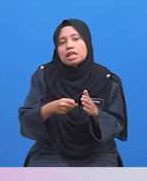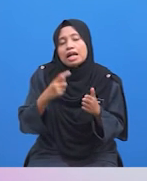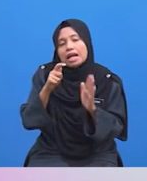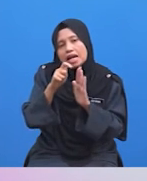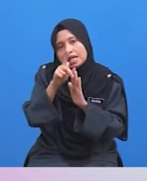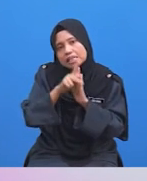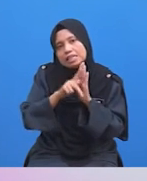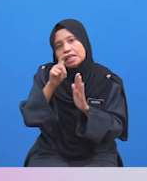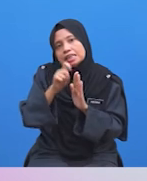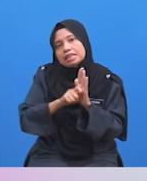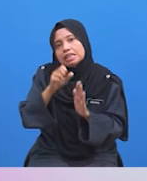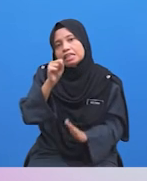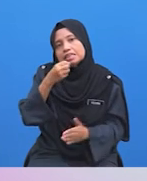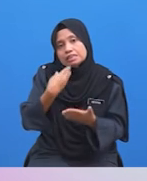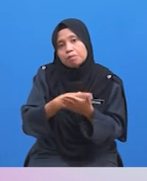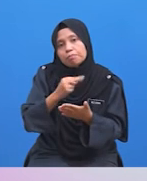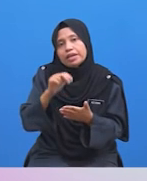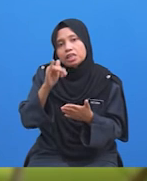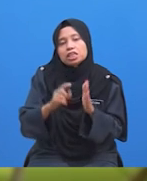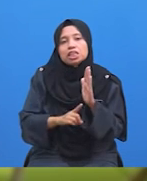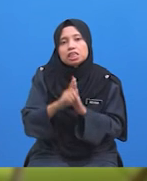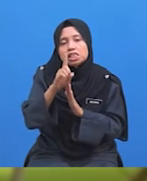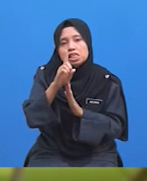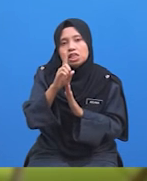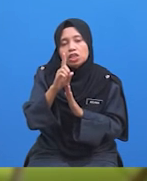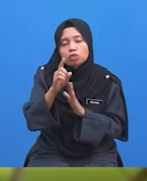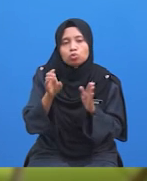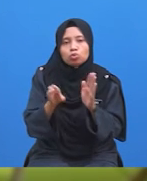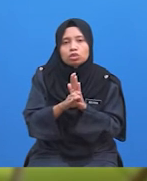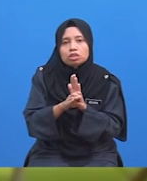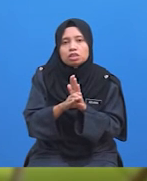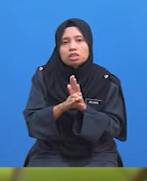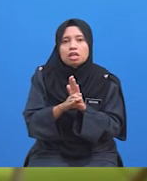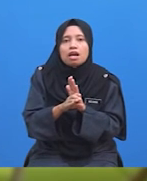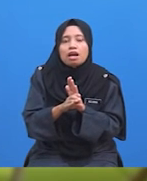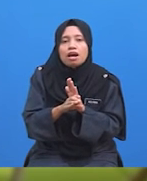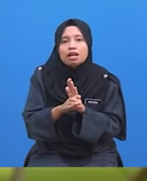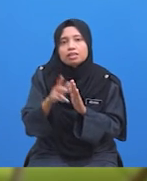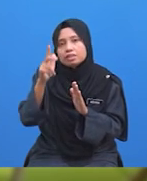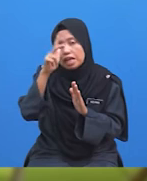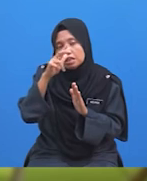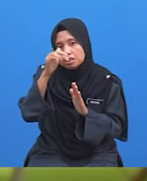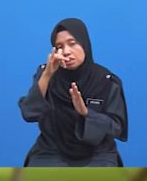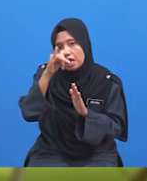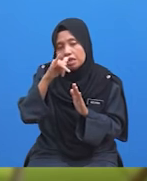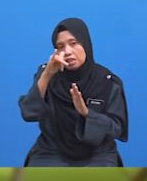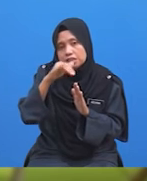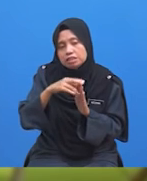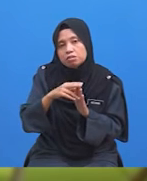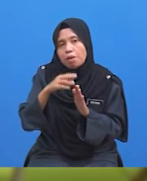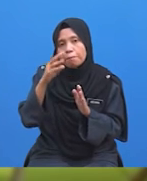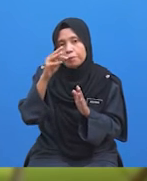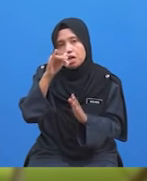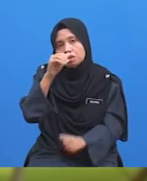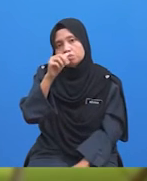negara-negara yang bersempadan dengan Nation seperti Thailand Myanmar dan Indonesia memudahkan